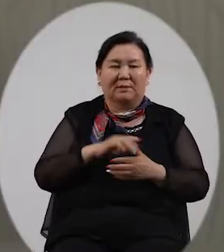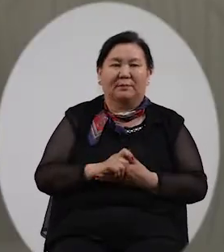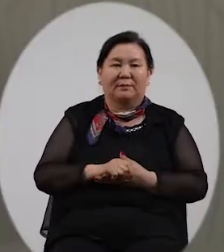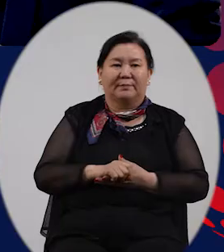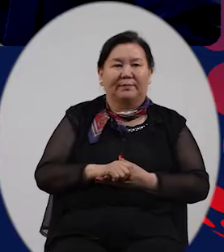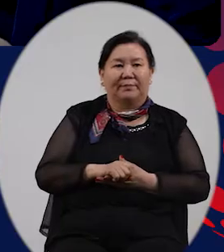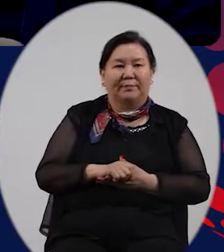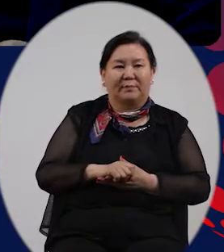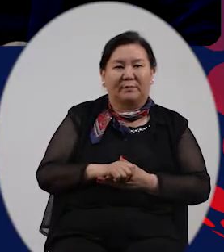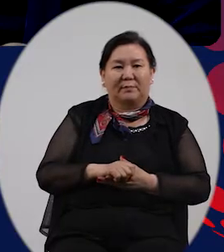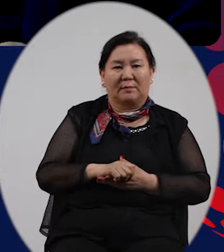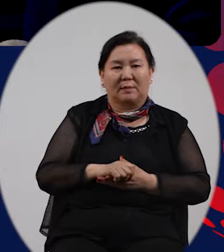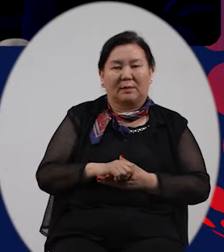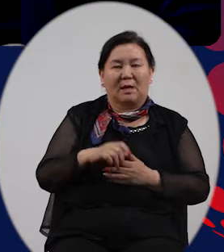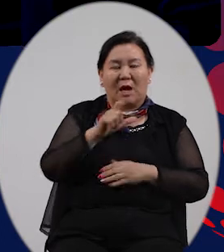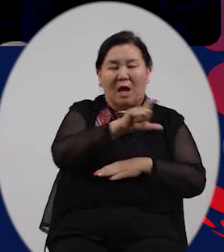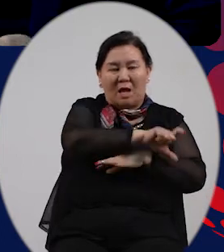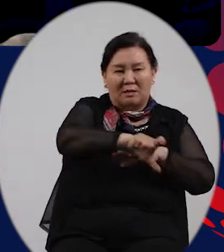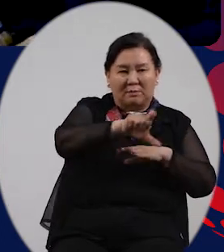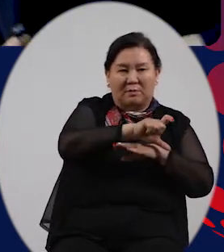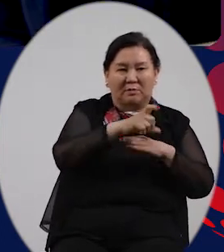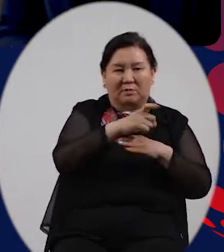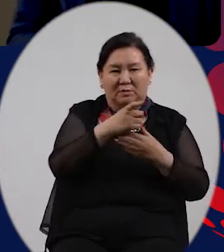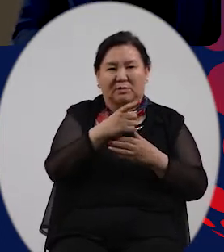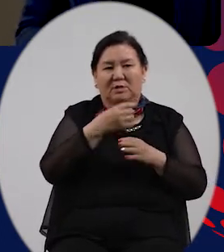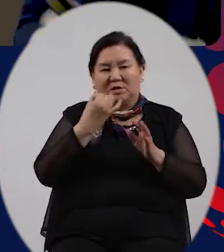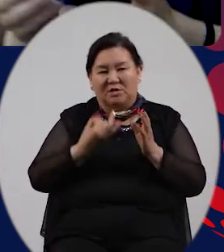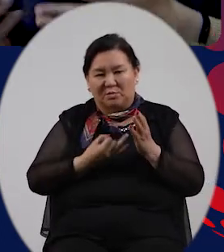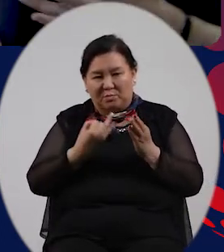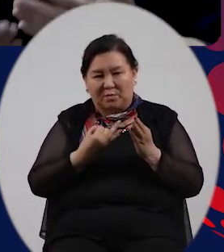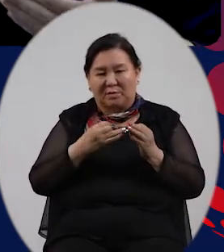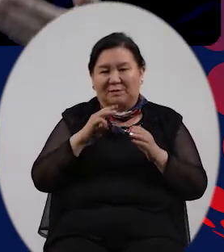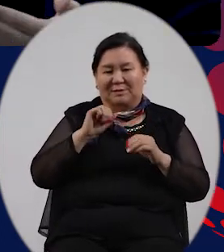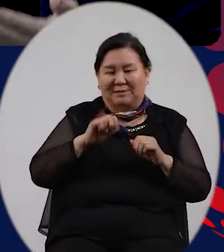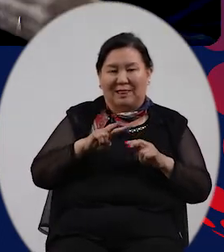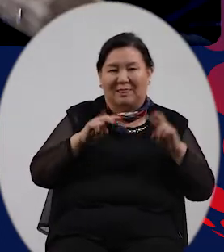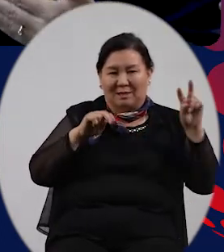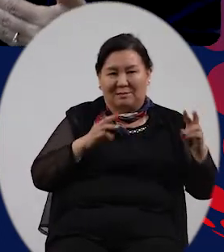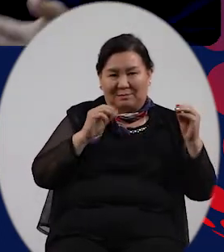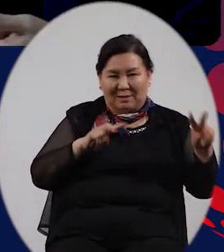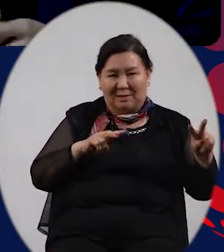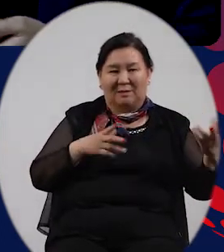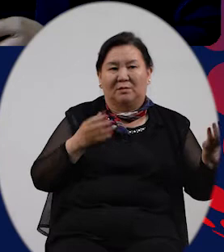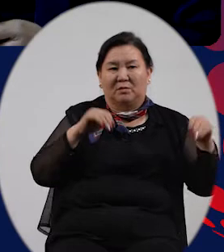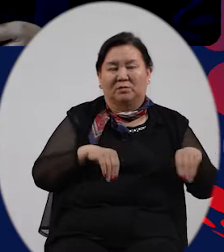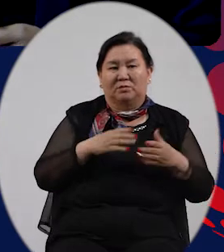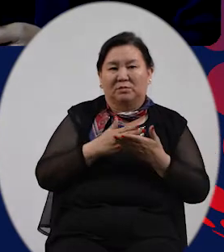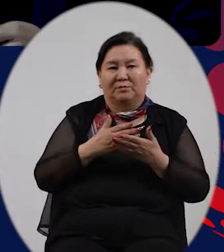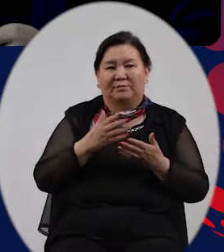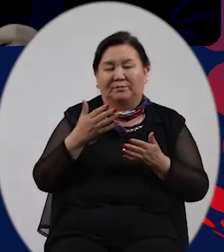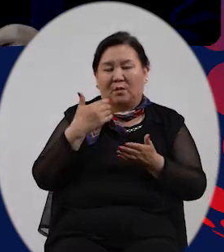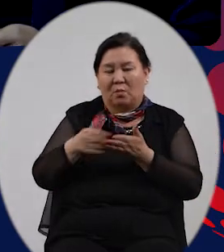дээр бол мэдээж экспортлогч болон импортлогч тал бол орно. За экспортлогч импортлогч талаас гадна худалдан